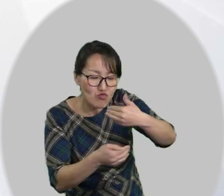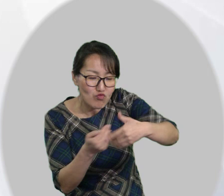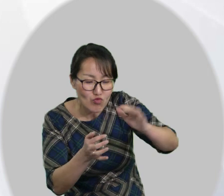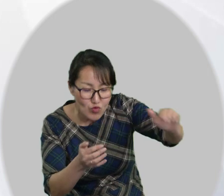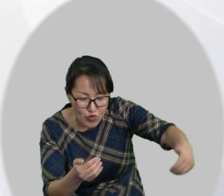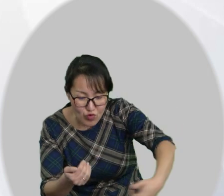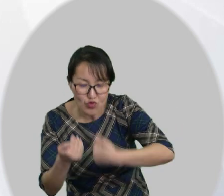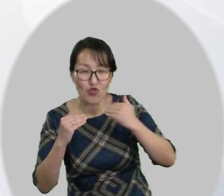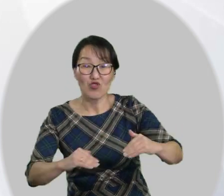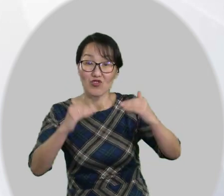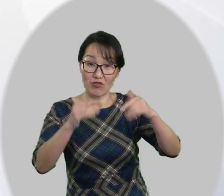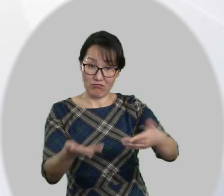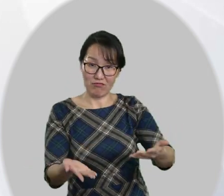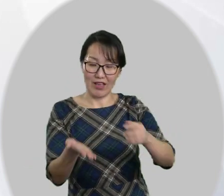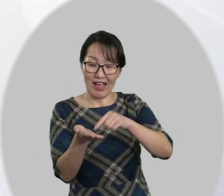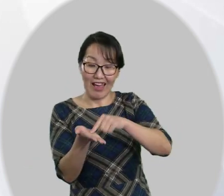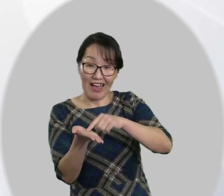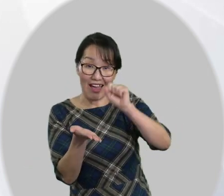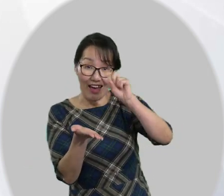дээрээ бөмбрүүлэн өсгсөн.